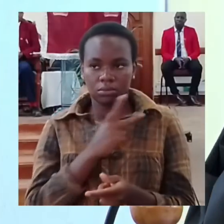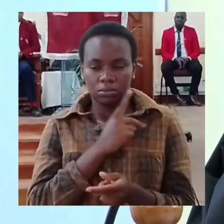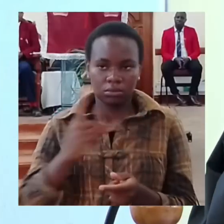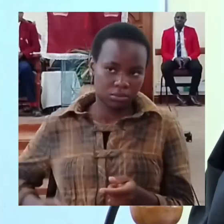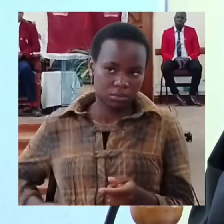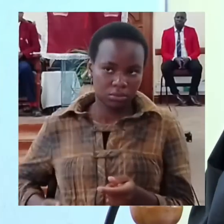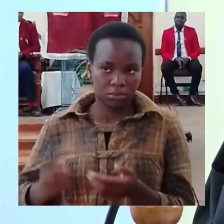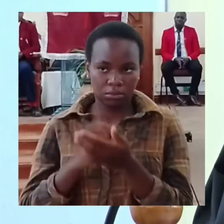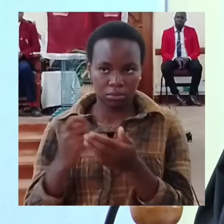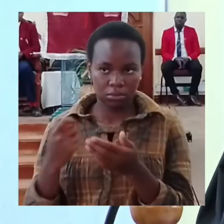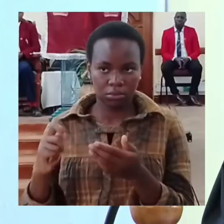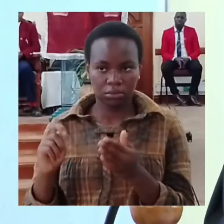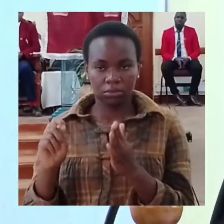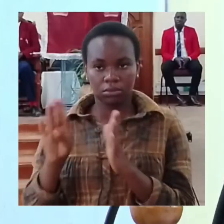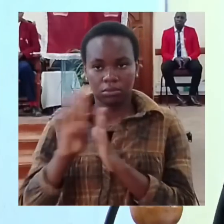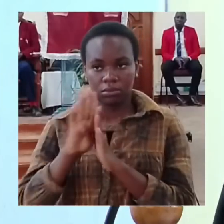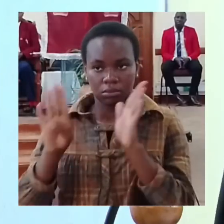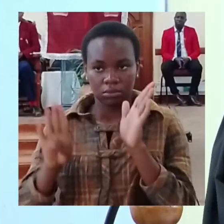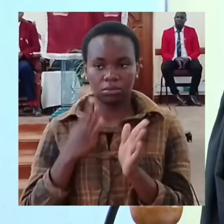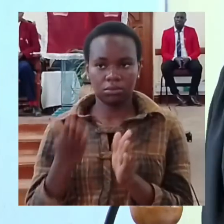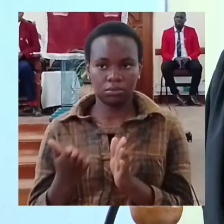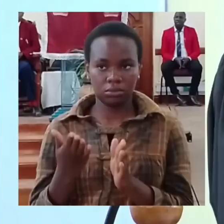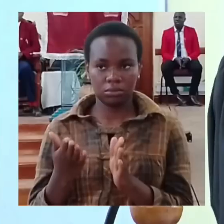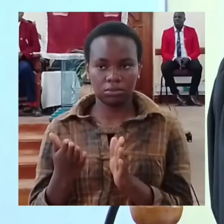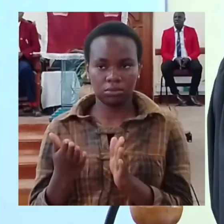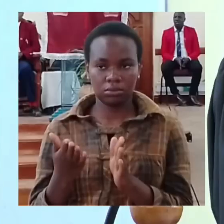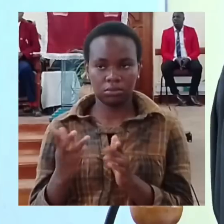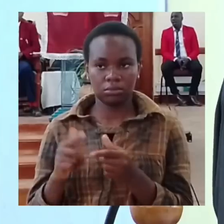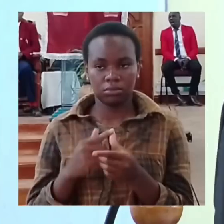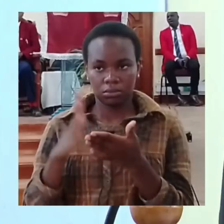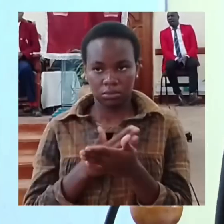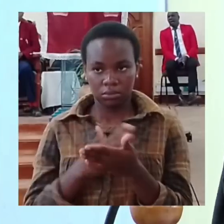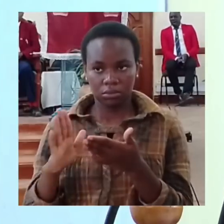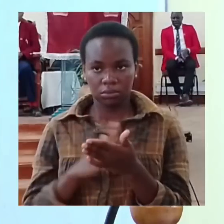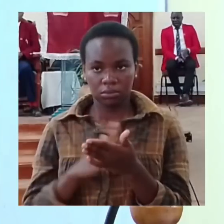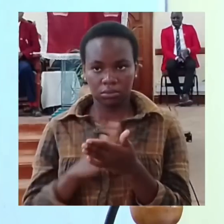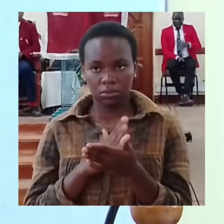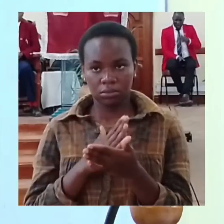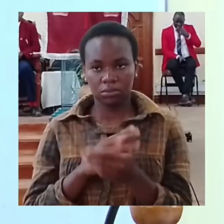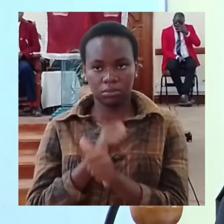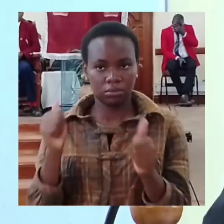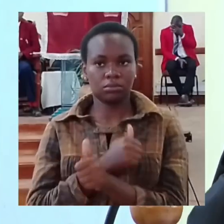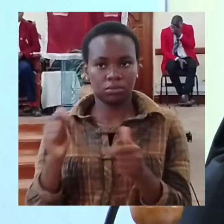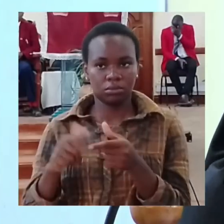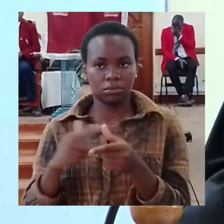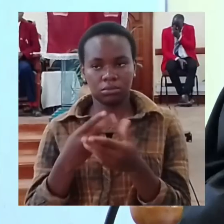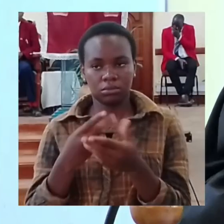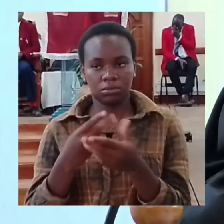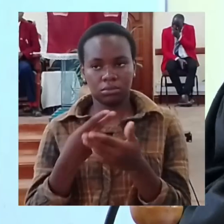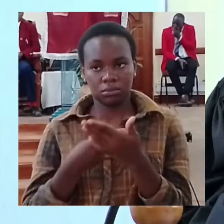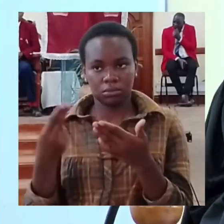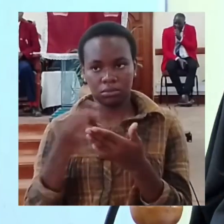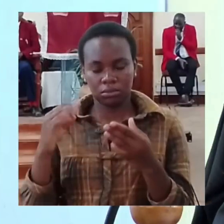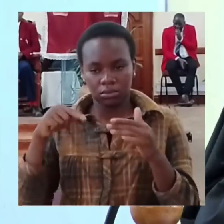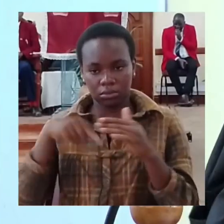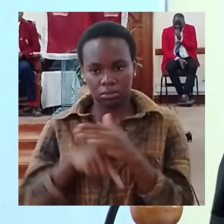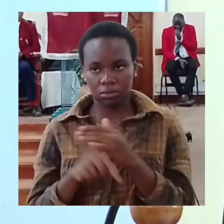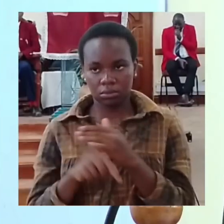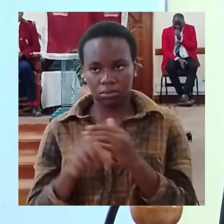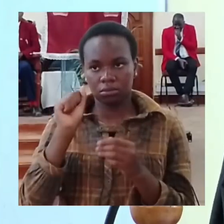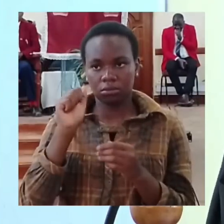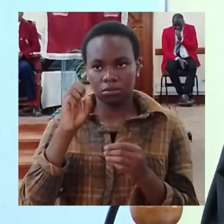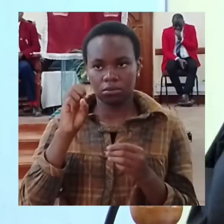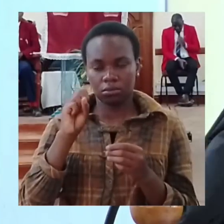wandĩkĩte mabuku maingĩ marĩa tũthomaga ma thaburi. Arĩ mũini njorua, ona nĩ twĩragwo rĩrĩa roho mũũru aingĩraga Saũlũ, Daudi